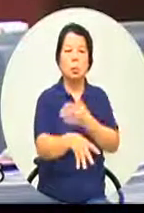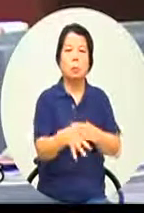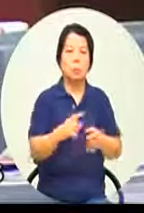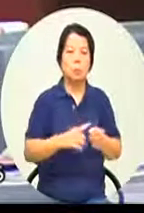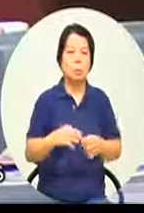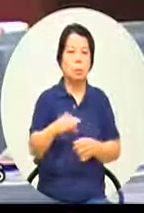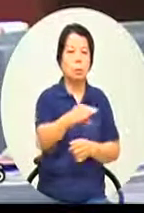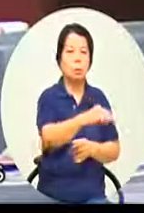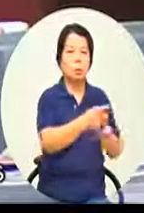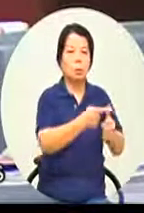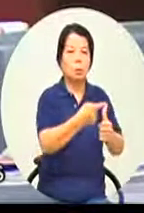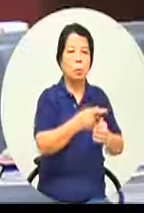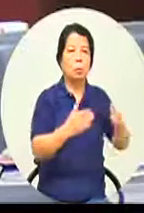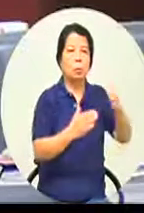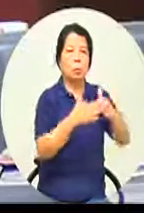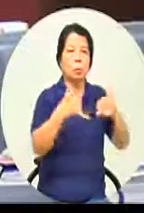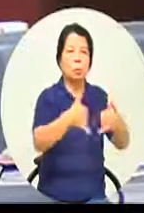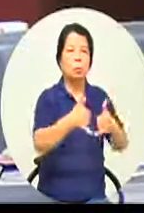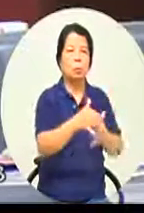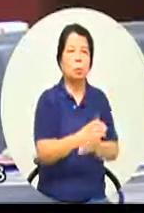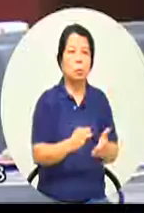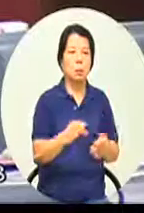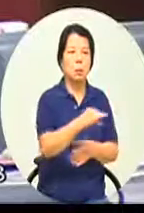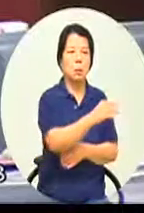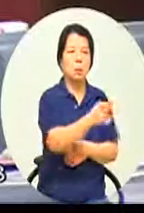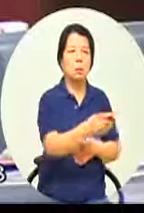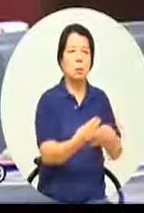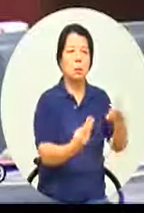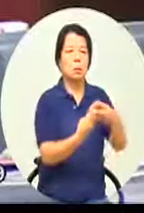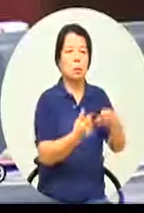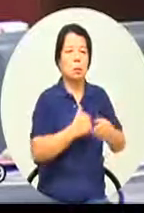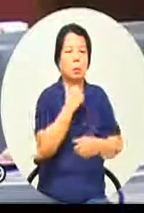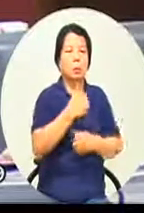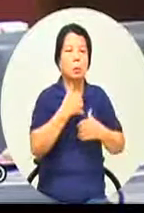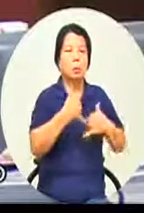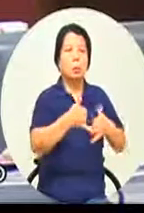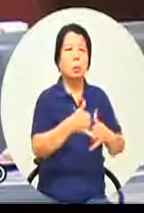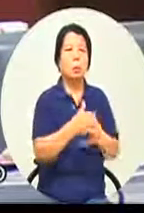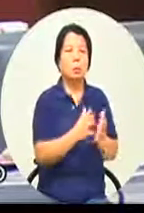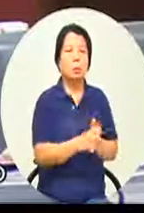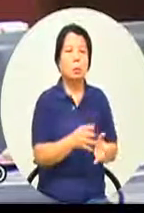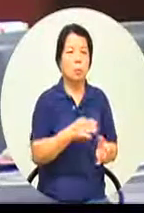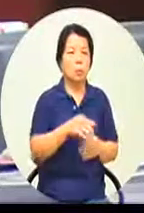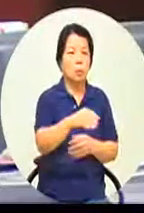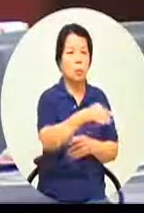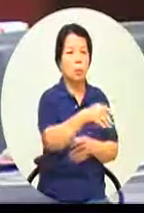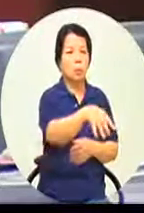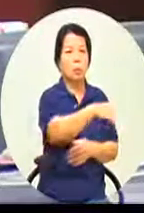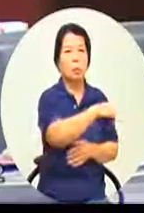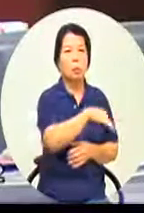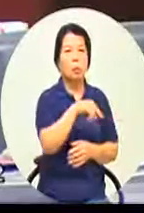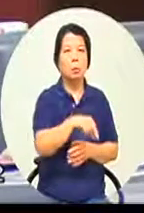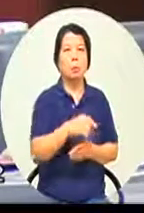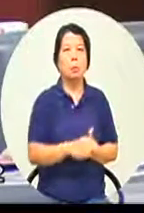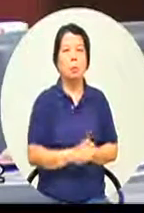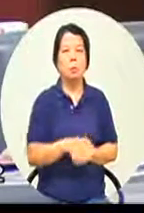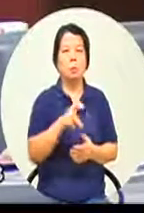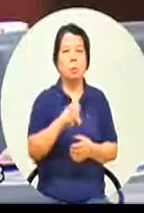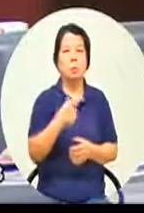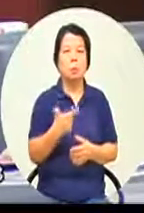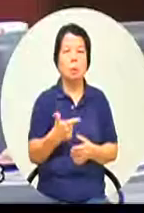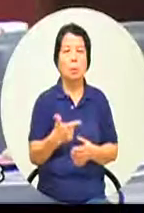然后再左右转到崇实路，再转回来，然后接连这一个刚刚三六这一